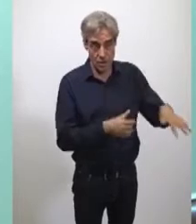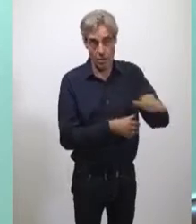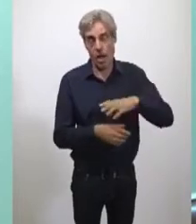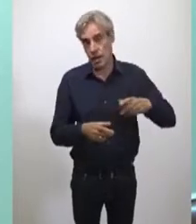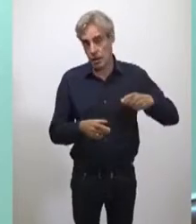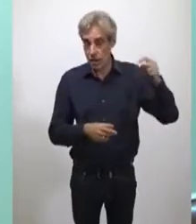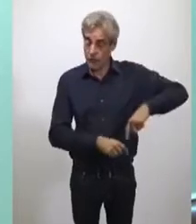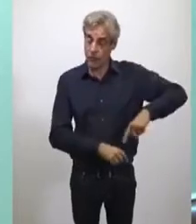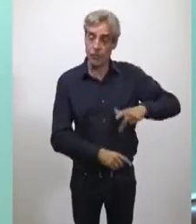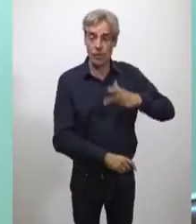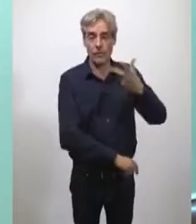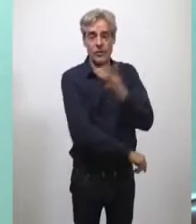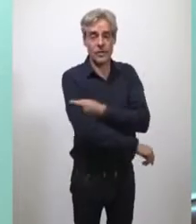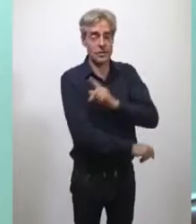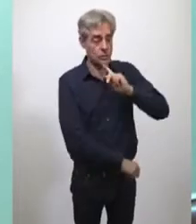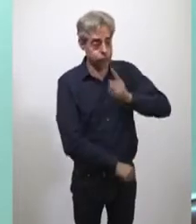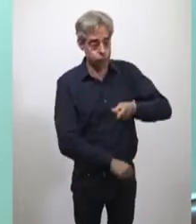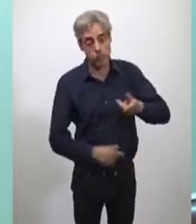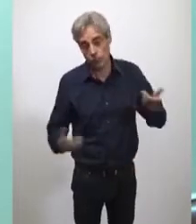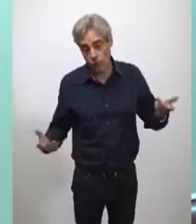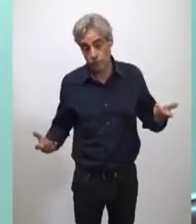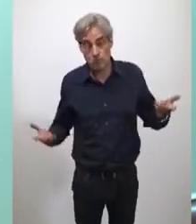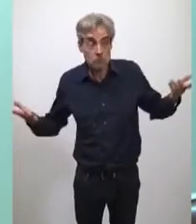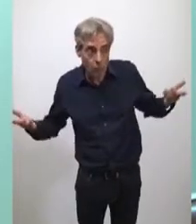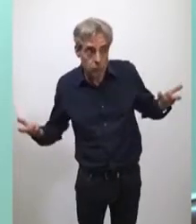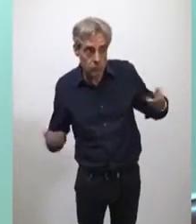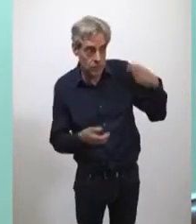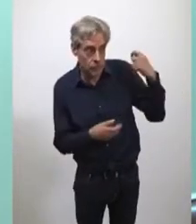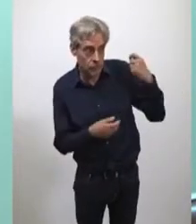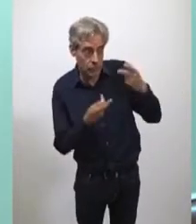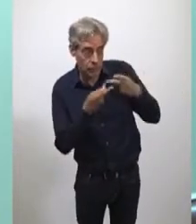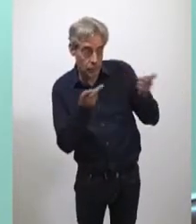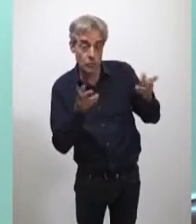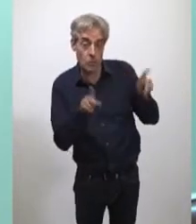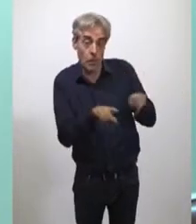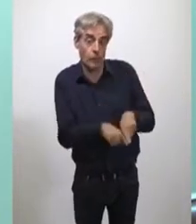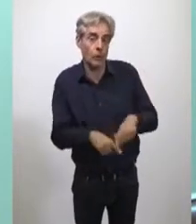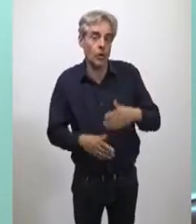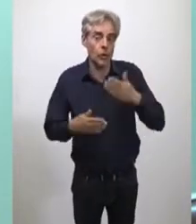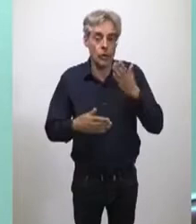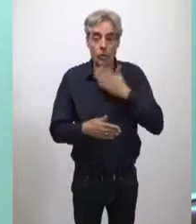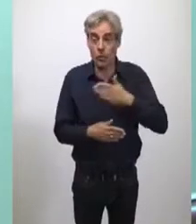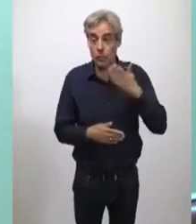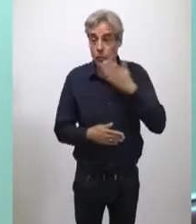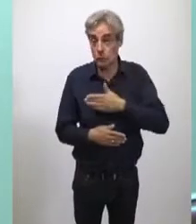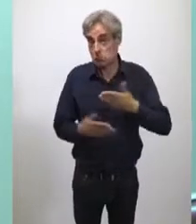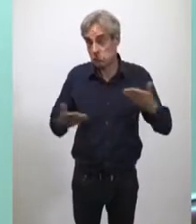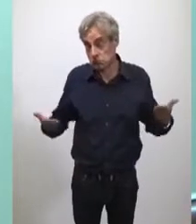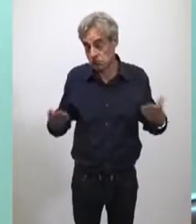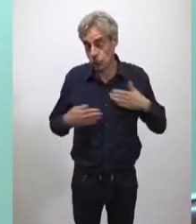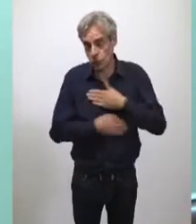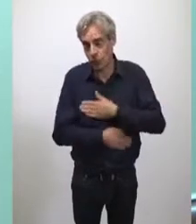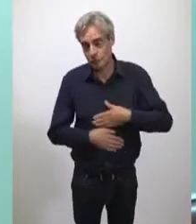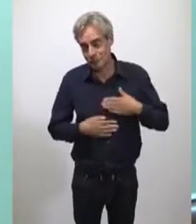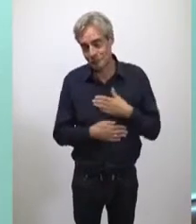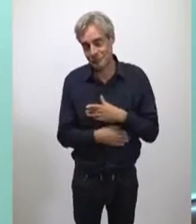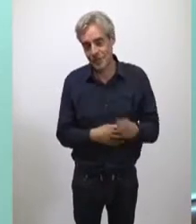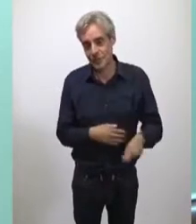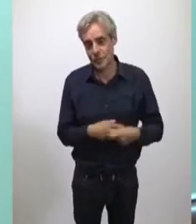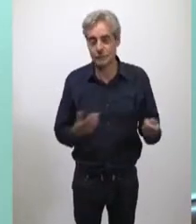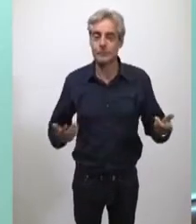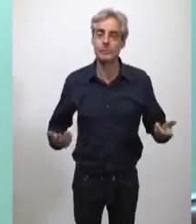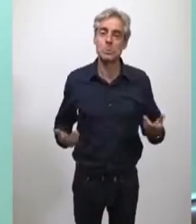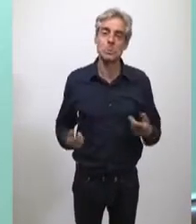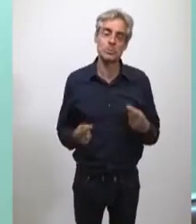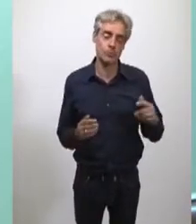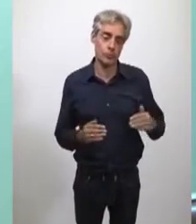se faire vacciner. Donc on ne peut qu'être satisfait de voir que le président de la République est sur